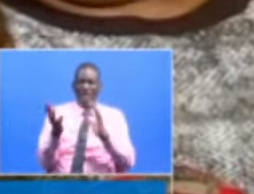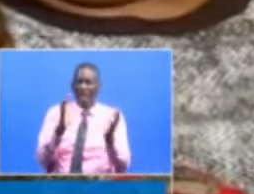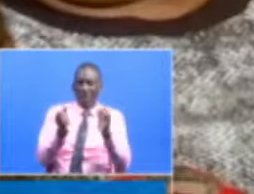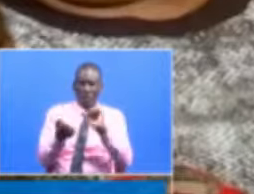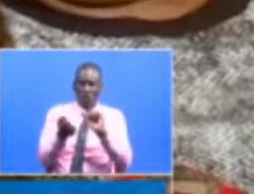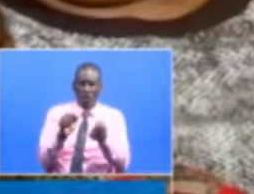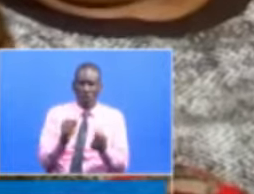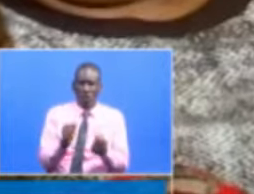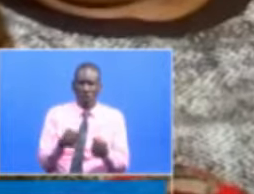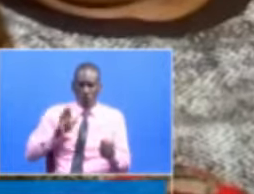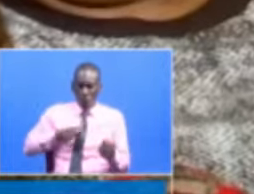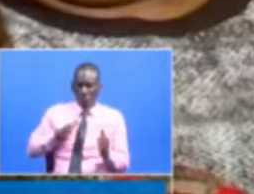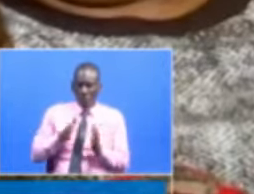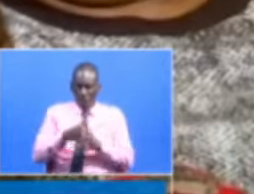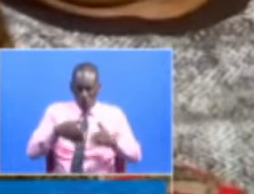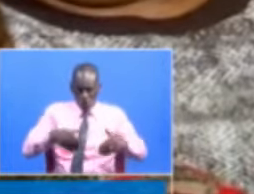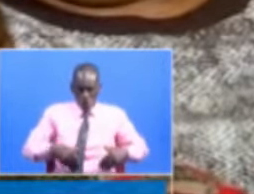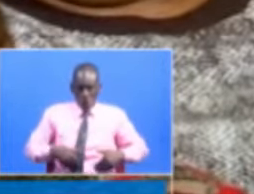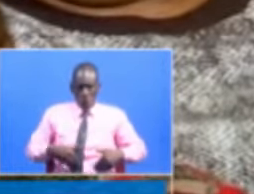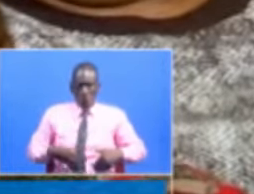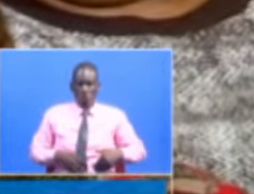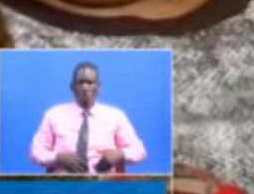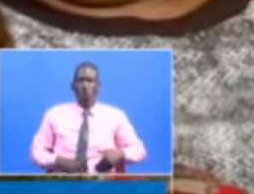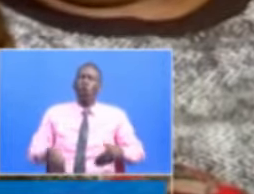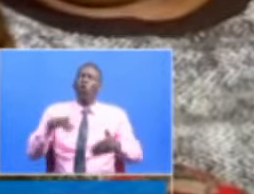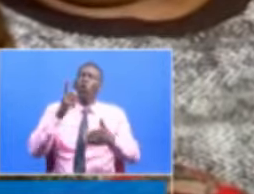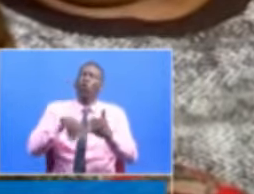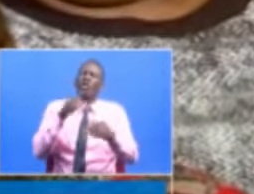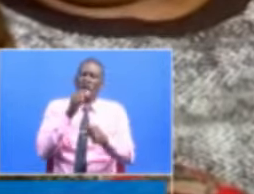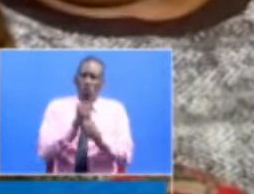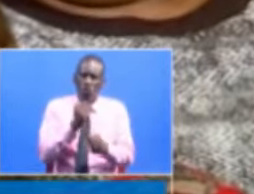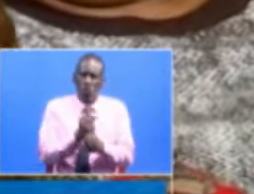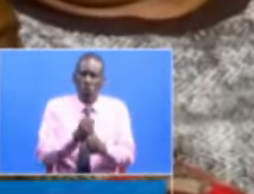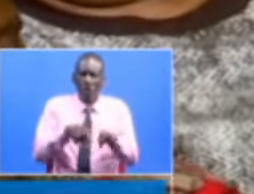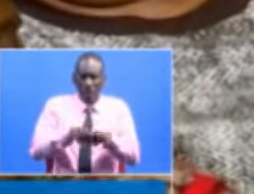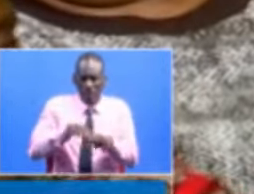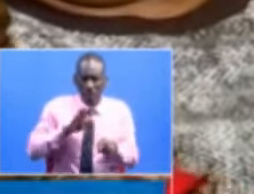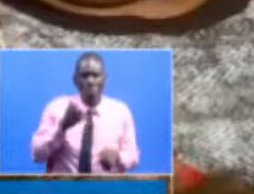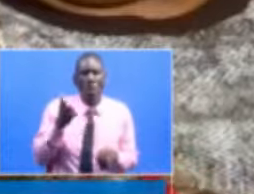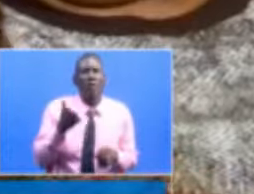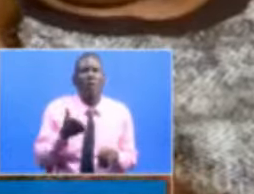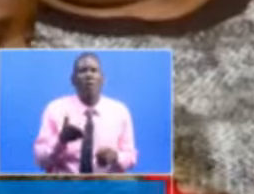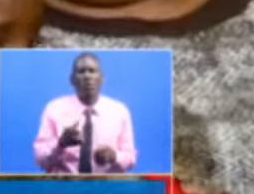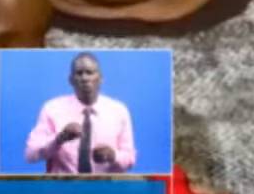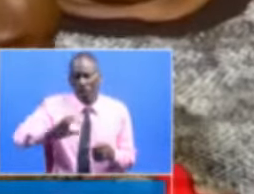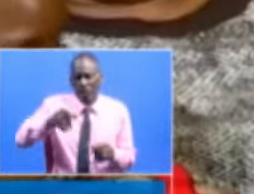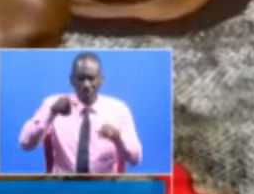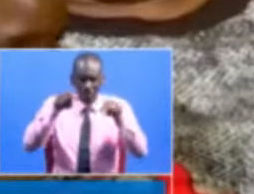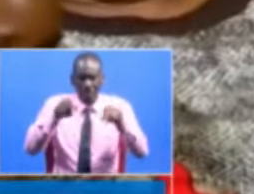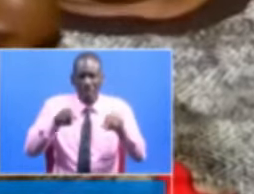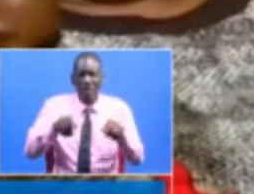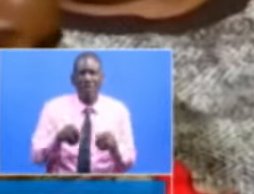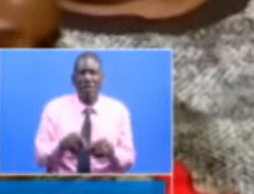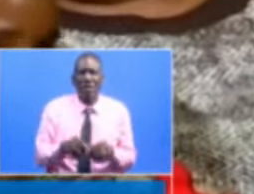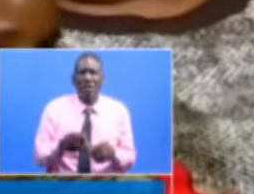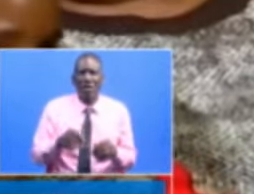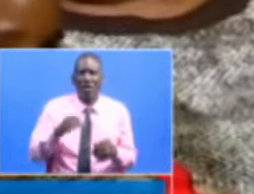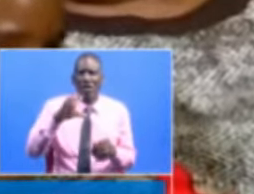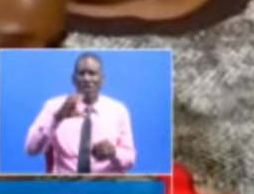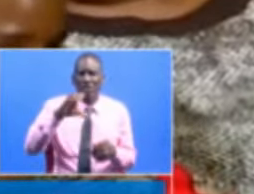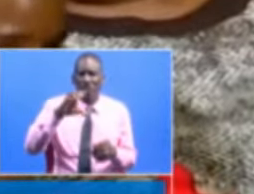kwa women and youth. Ni nini unafanya kama mama wa kaunti hii, wa CEO